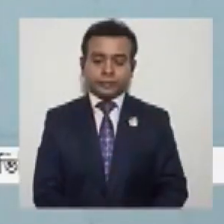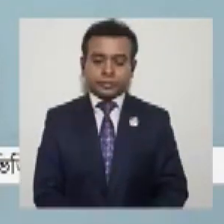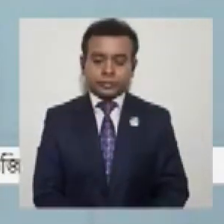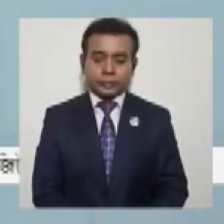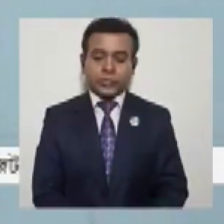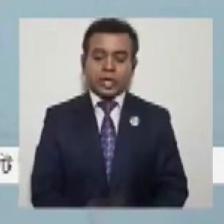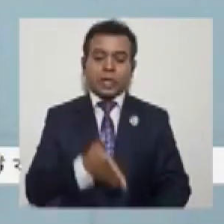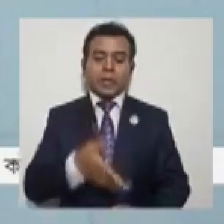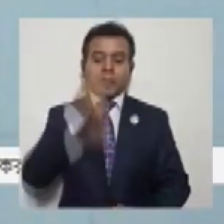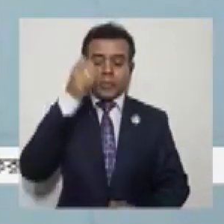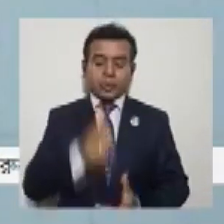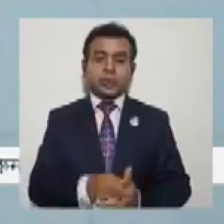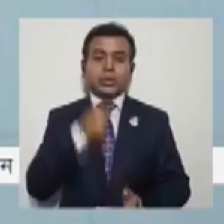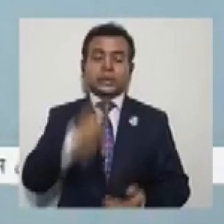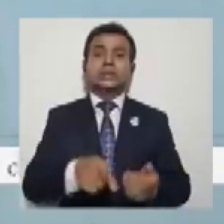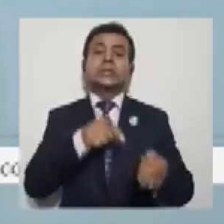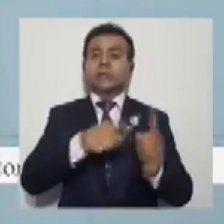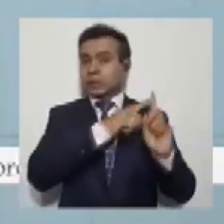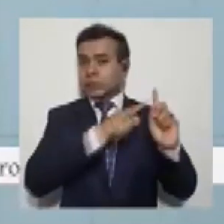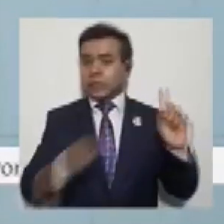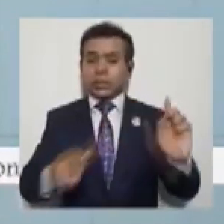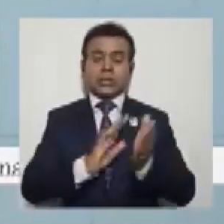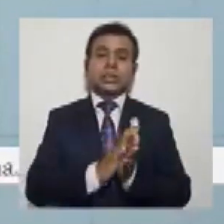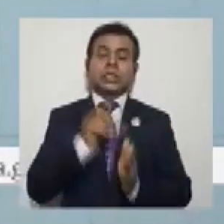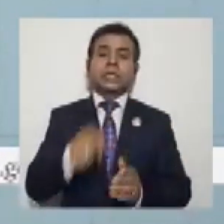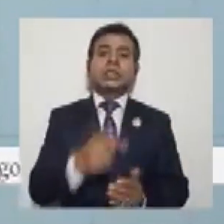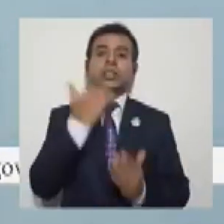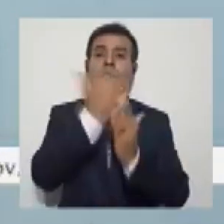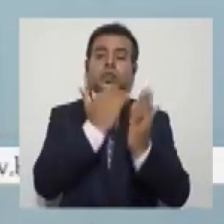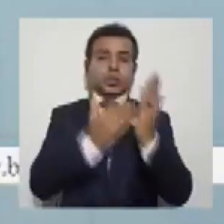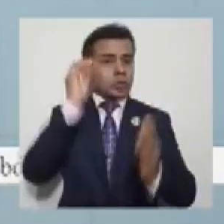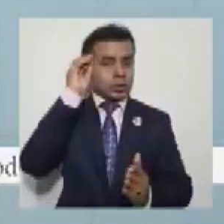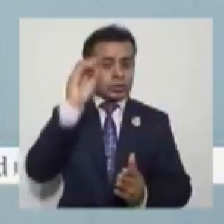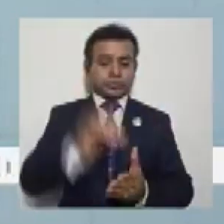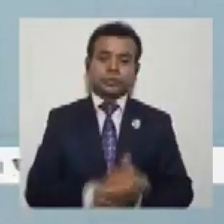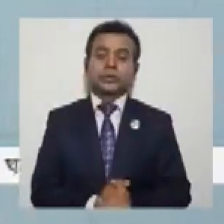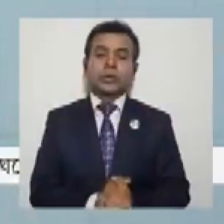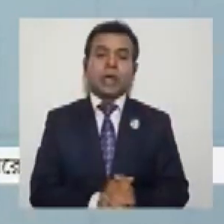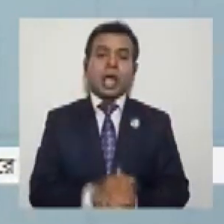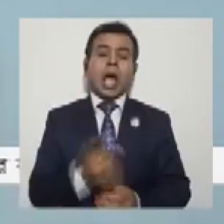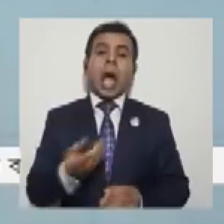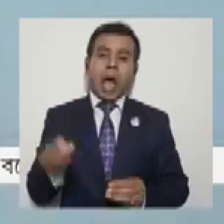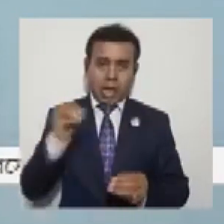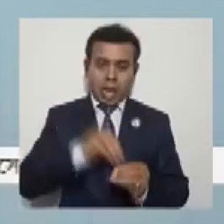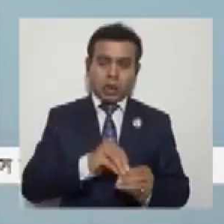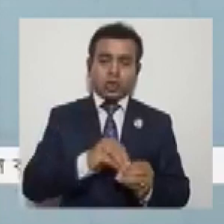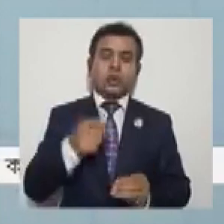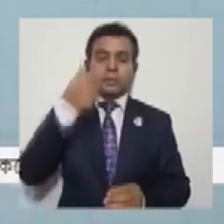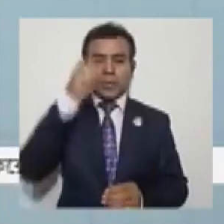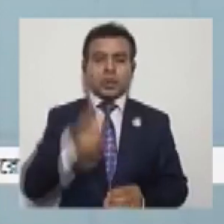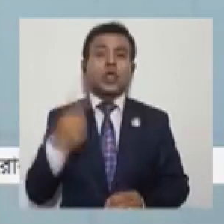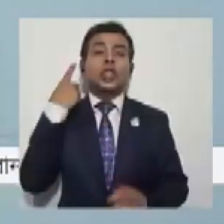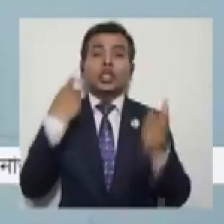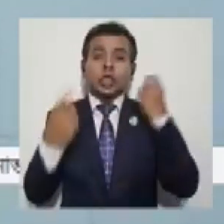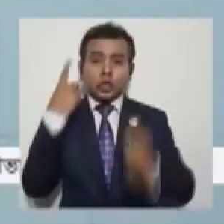ওয়েবসাইটে থেকে বাকি তথ্যগুলো পেতে পারেন। জেলার কথা যদি বলি, এখনো আমাদের ঢাকা জেলাতেই সর্বাধিক সংখ্যক